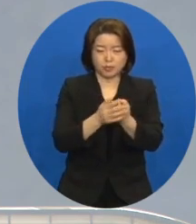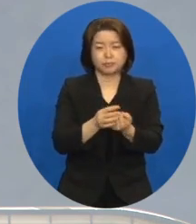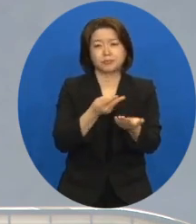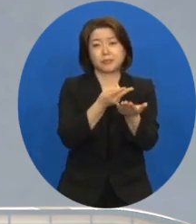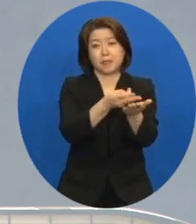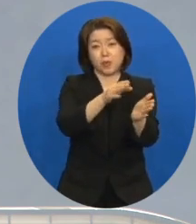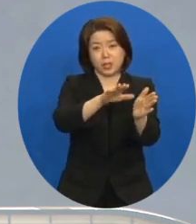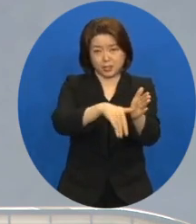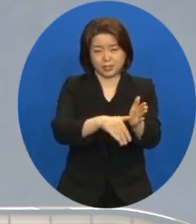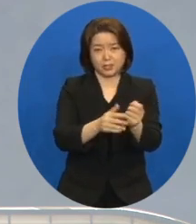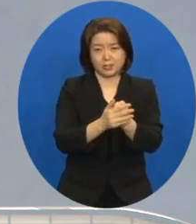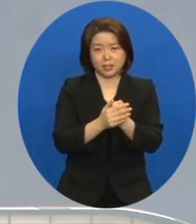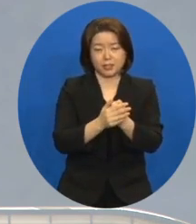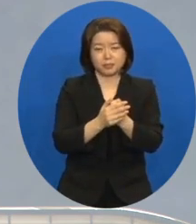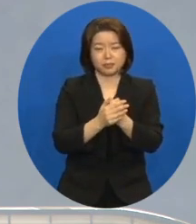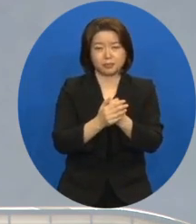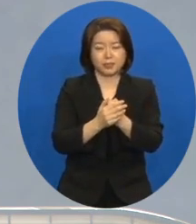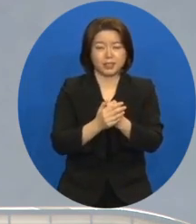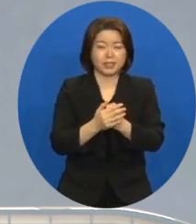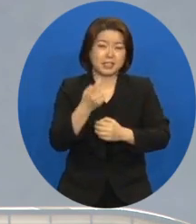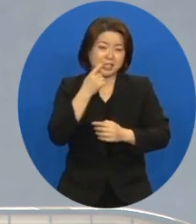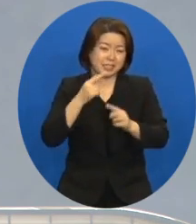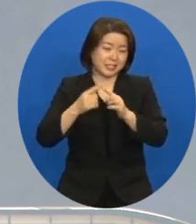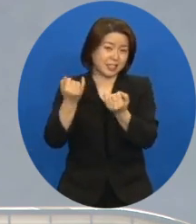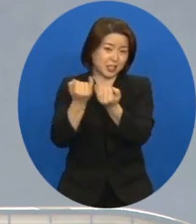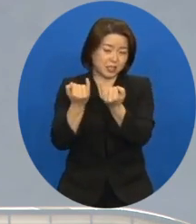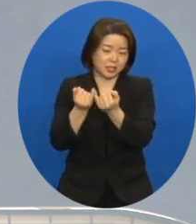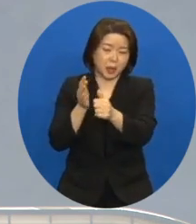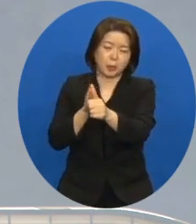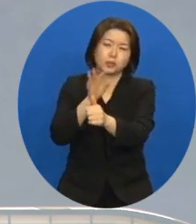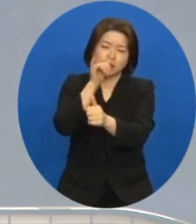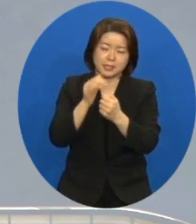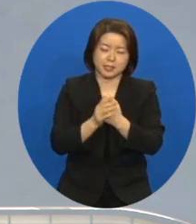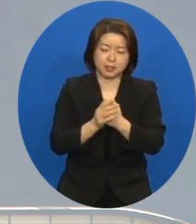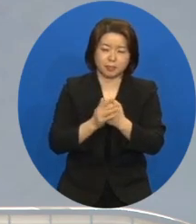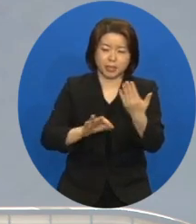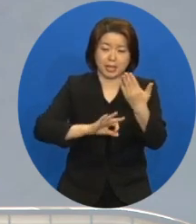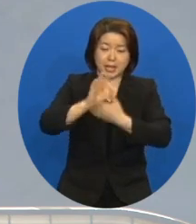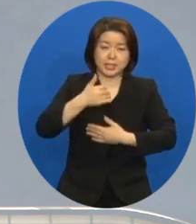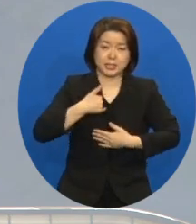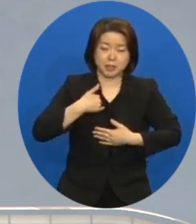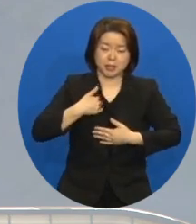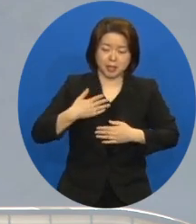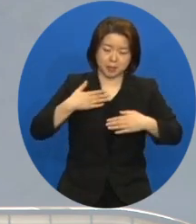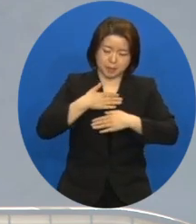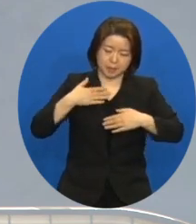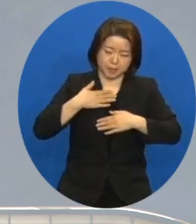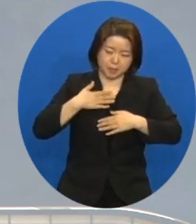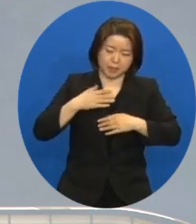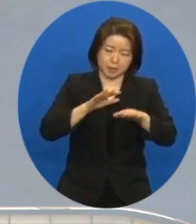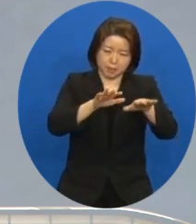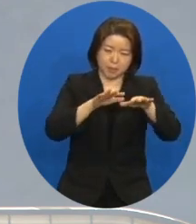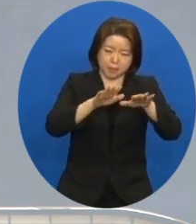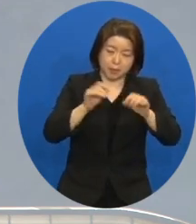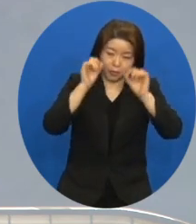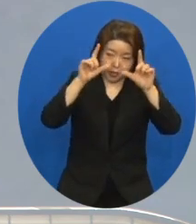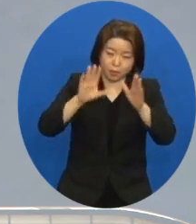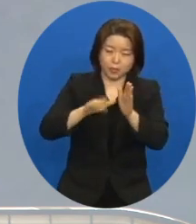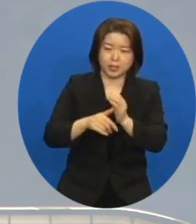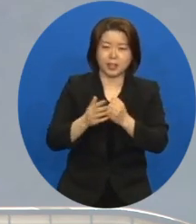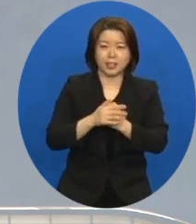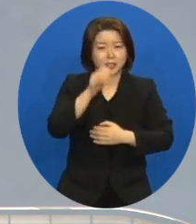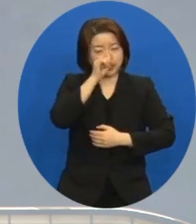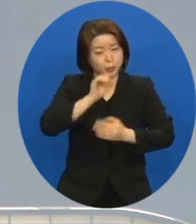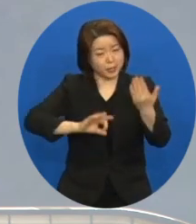때 간호사에게 부탁을 했어요. 아침에 나를 깨우러 올 때 굿모닝 하고 인사하지